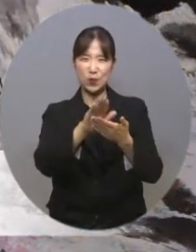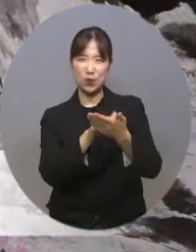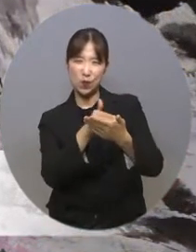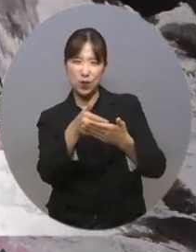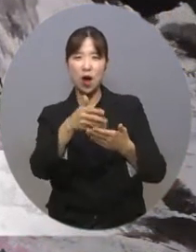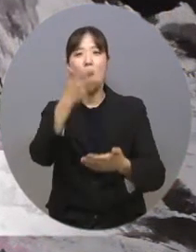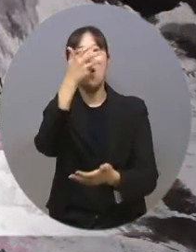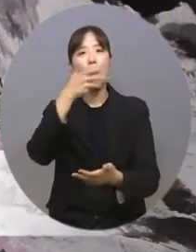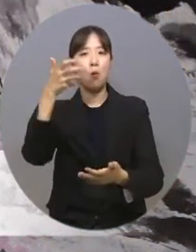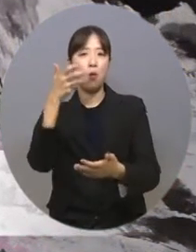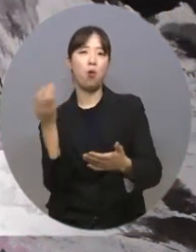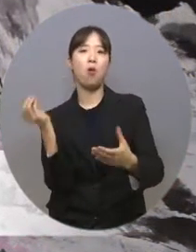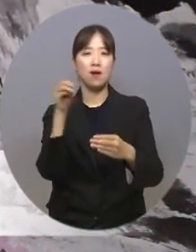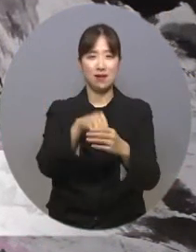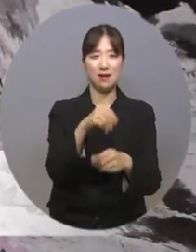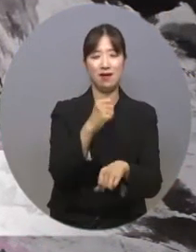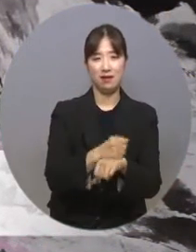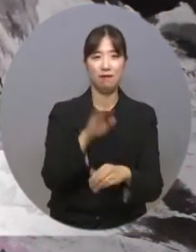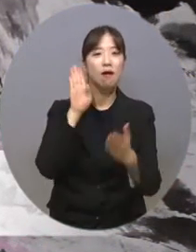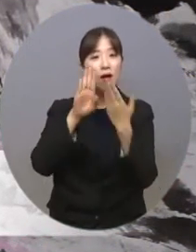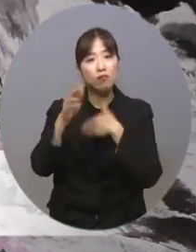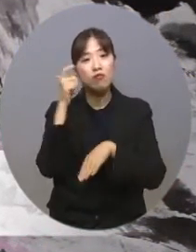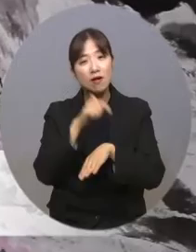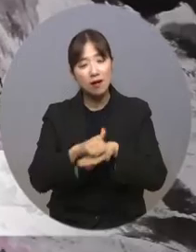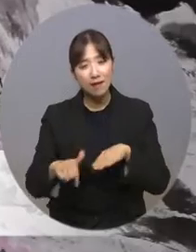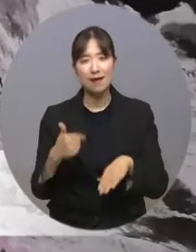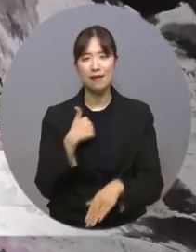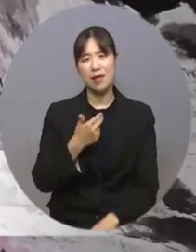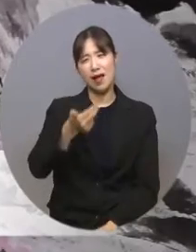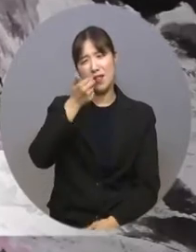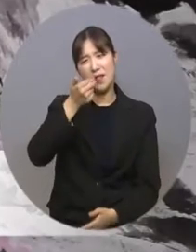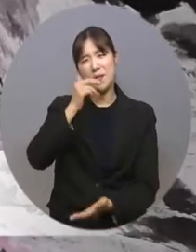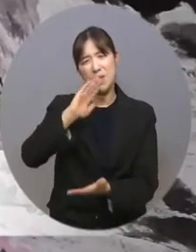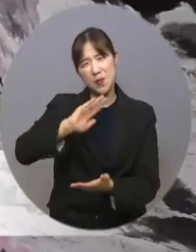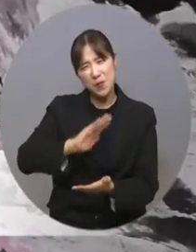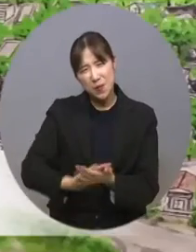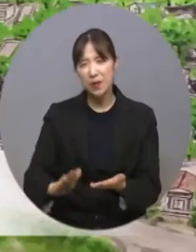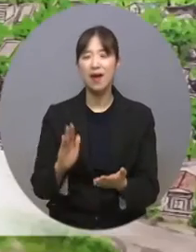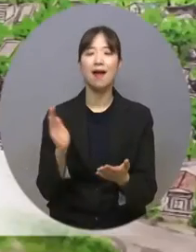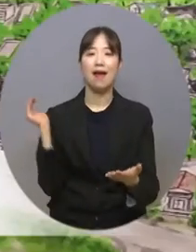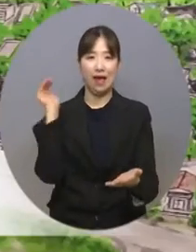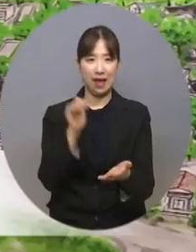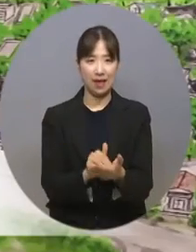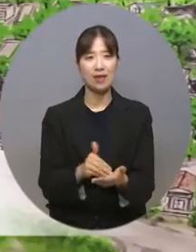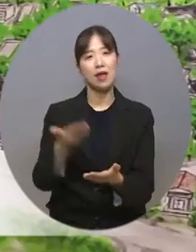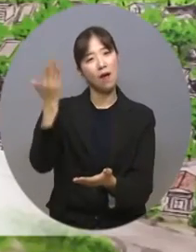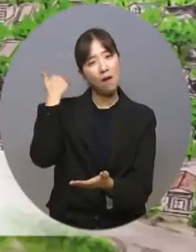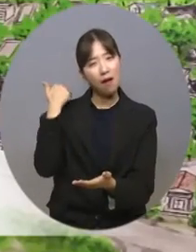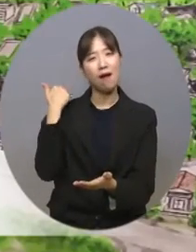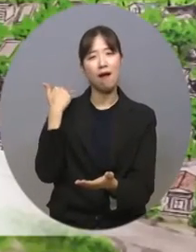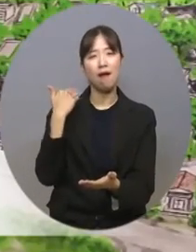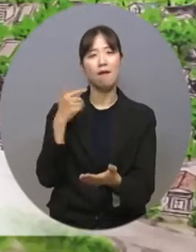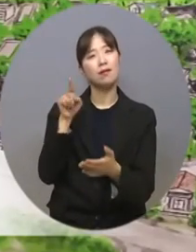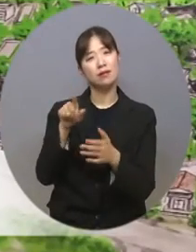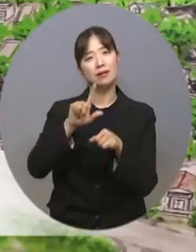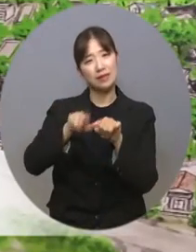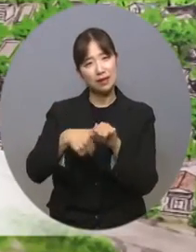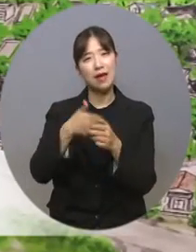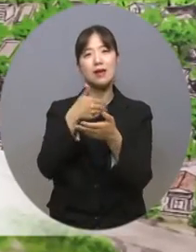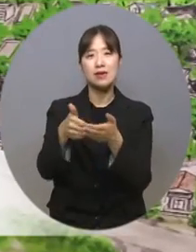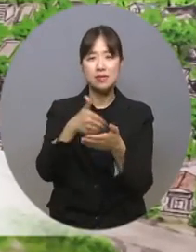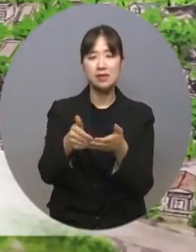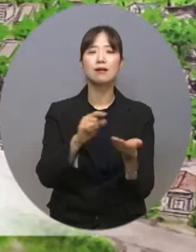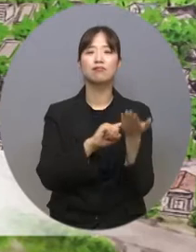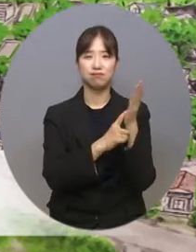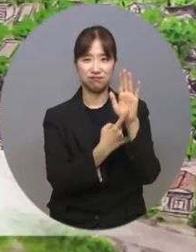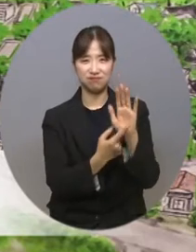들어있다고 봅니다. 앞으로의 계획은 이 생명이 다하는 날까지 과거에 지나온 그림으로